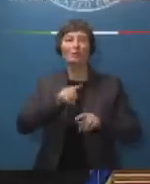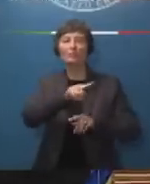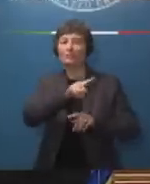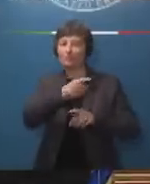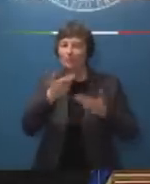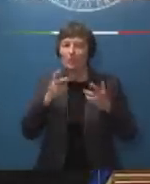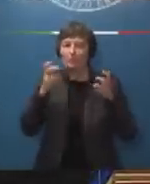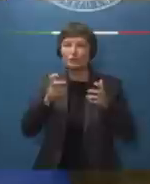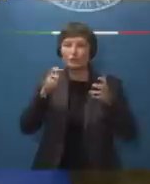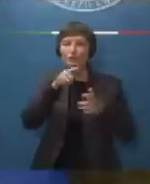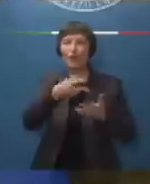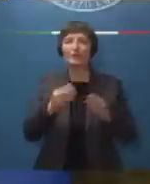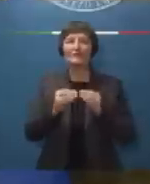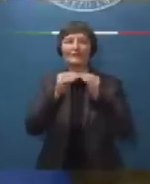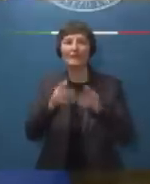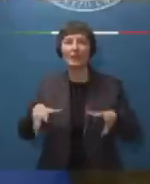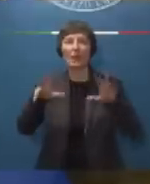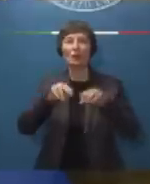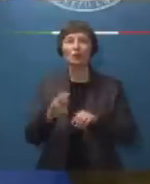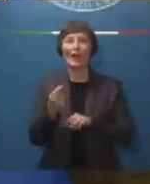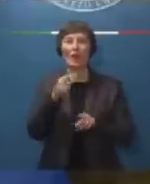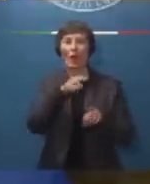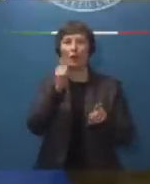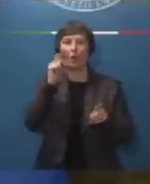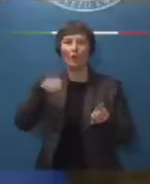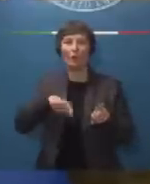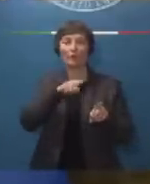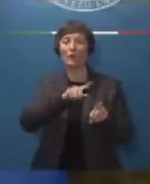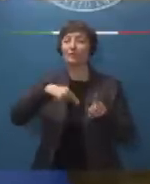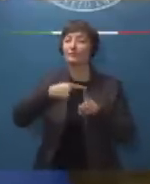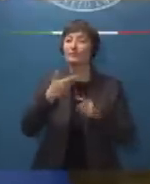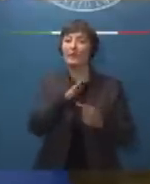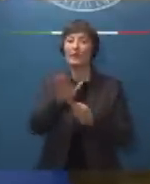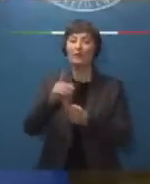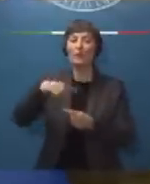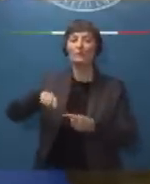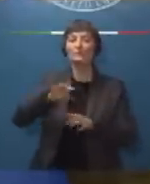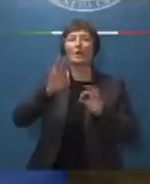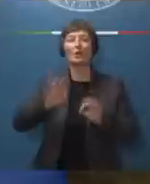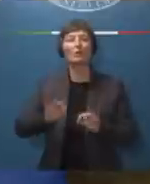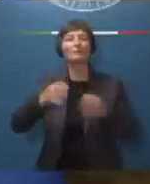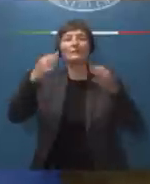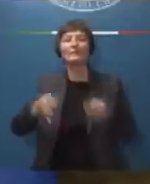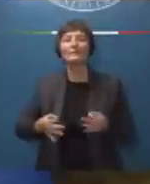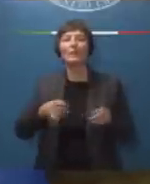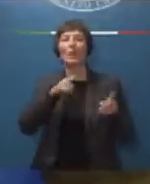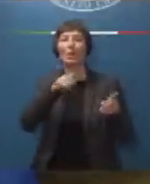dell'Ucraina ma ancora di più per dimostrare che noi Scommettiamo sulla vittoria dell'Ucraina